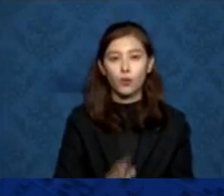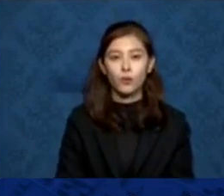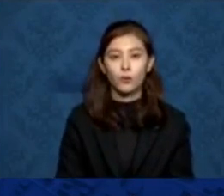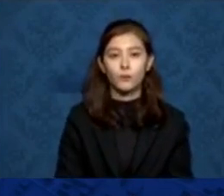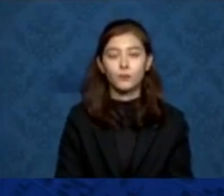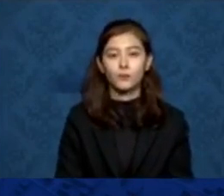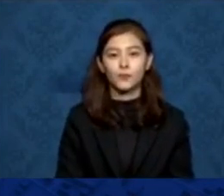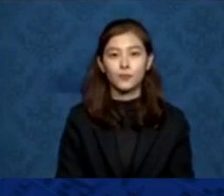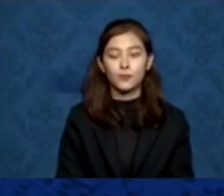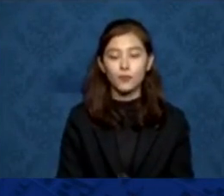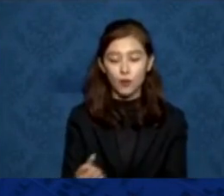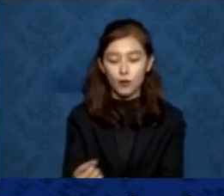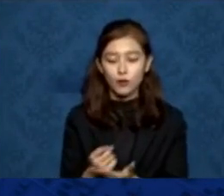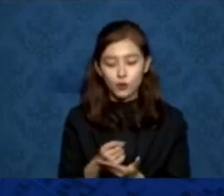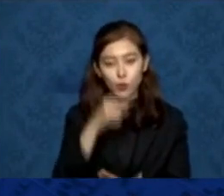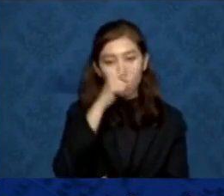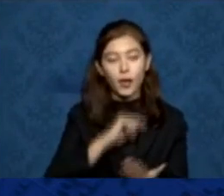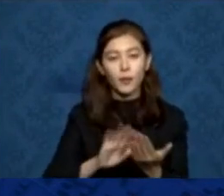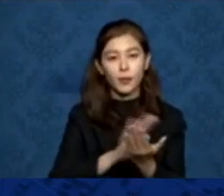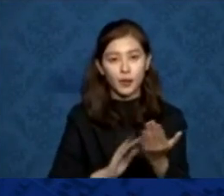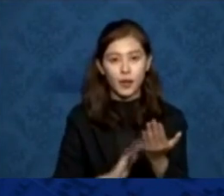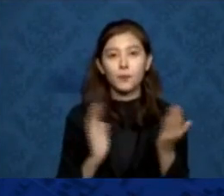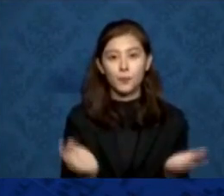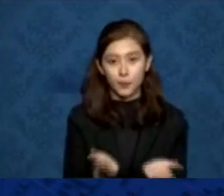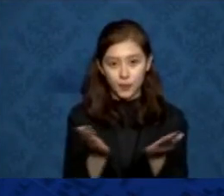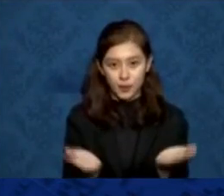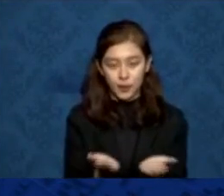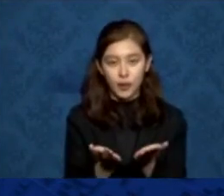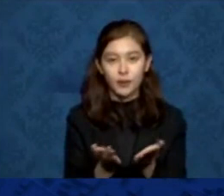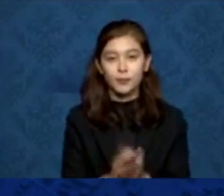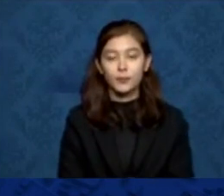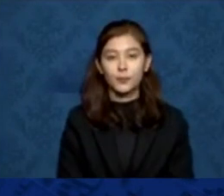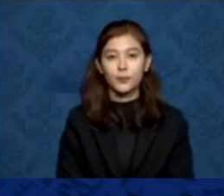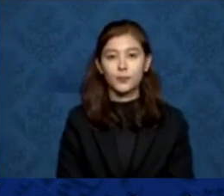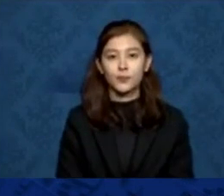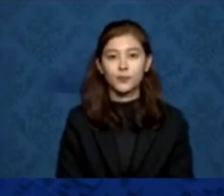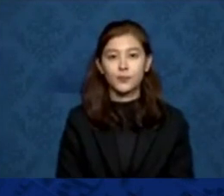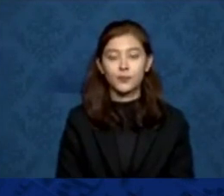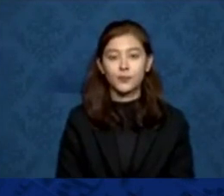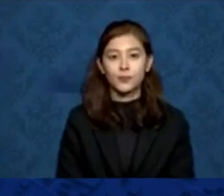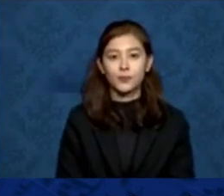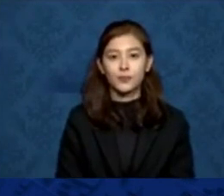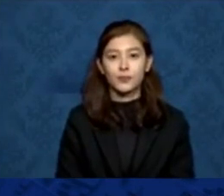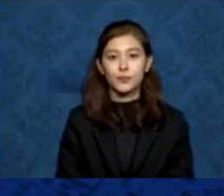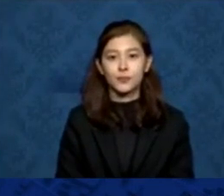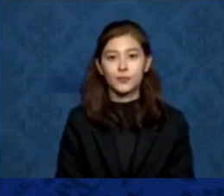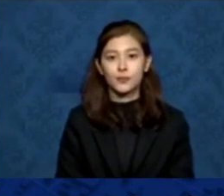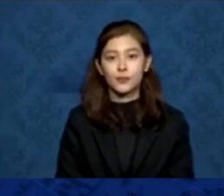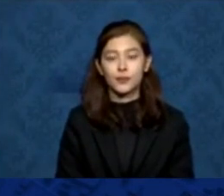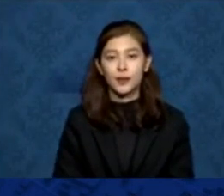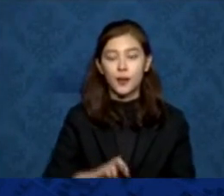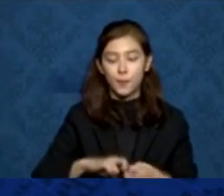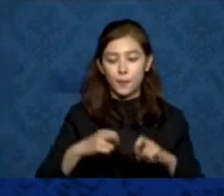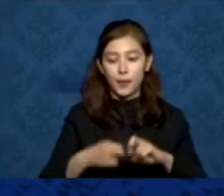564,041.2 ล้านบาทคิดเป็นร้อยละ 16.2 ของวงเงินงบประมาณเพื่อเป็นค่าใช้จ่ายรองรับเหตุการณ์ที่อาจจะเกิดขึ้นโดยไม่ได้คาดห